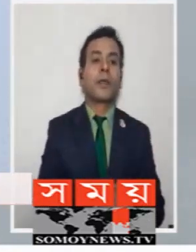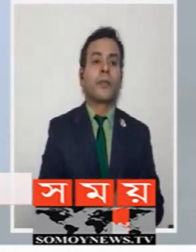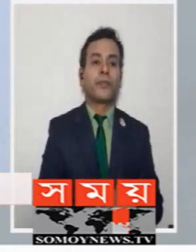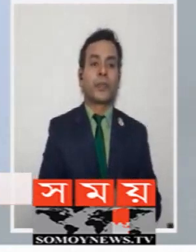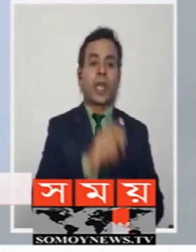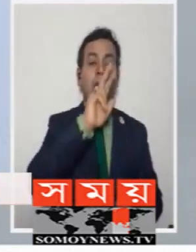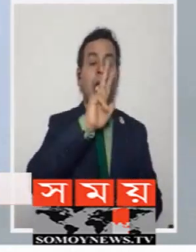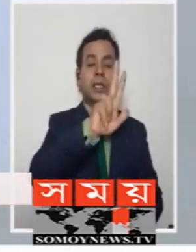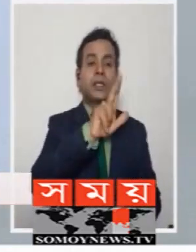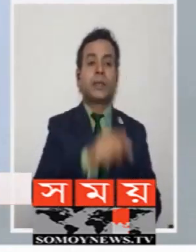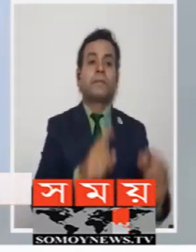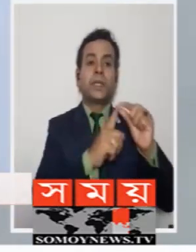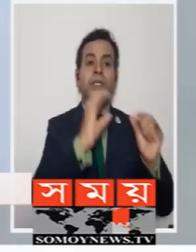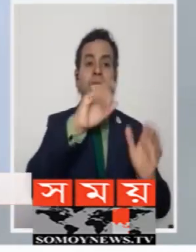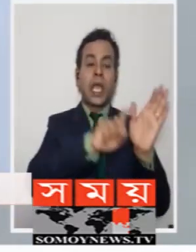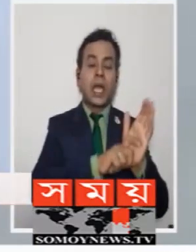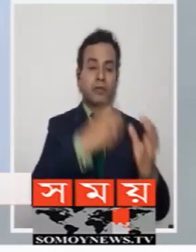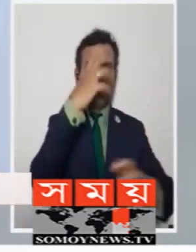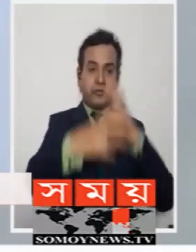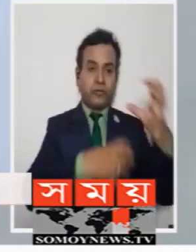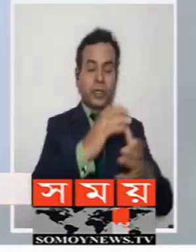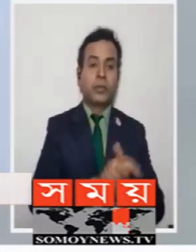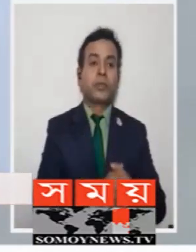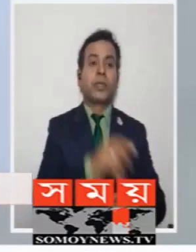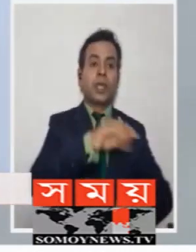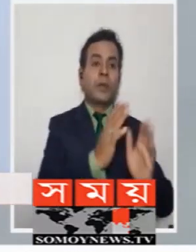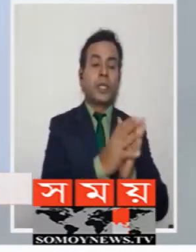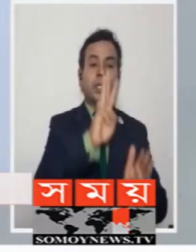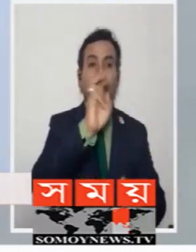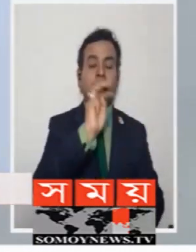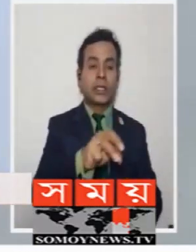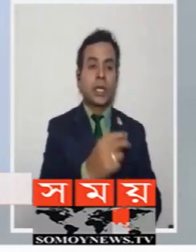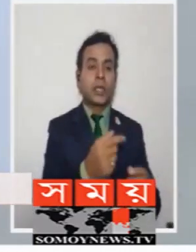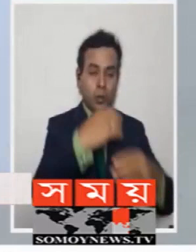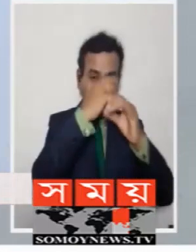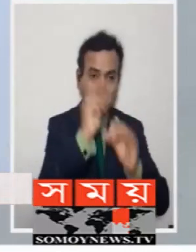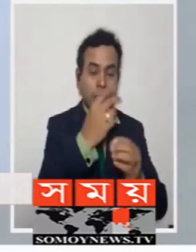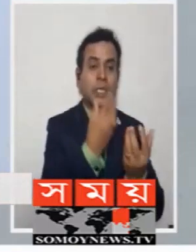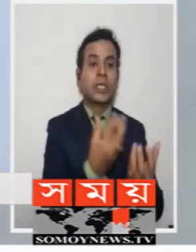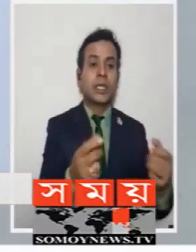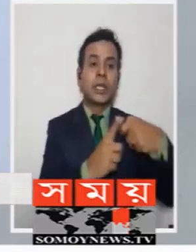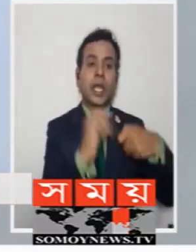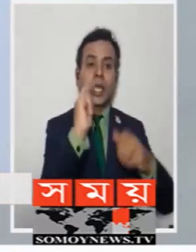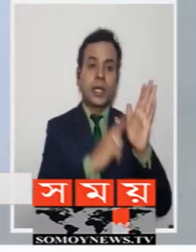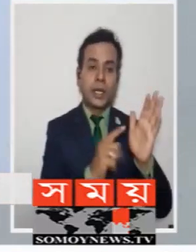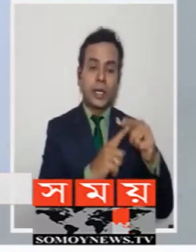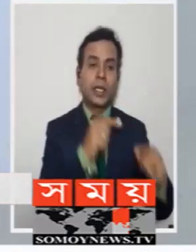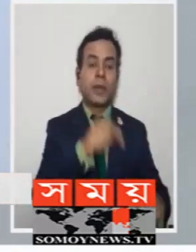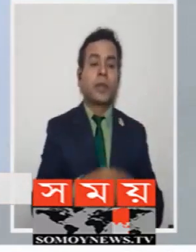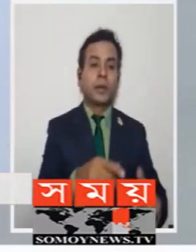72,000 পরীক্ষা করা যাবে। বা ব্যক্তিগত সুরক্ষা সামগ্রী দিয়েছেন, যার মধ্যে হেড গিয়ার এবং শু কভারও আছে, এগুলোটার পরিমাণ